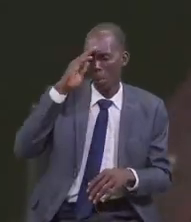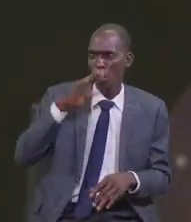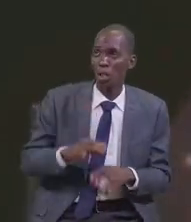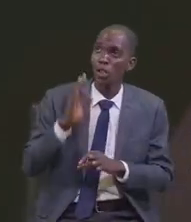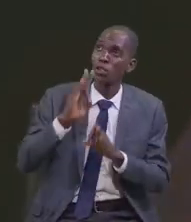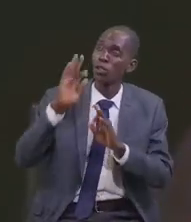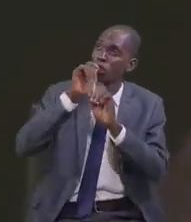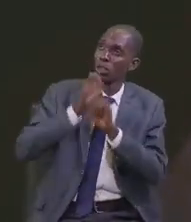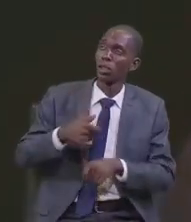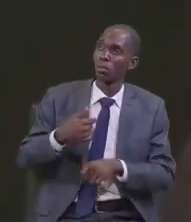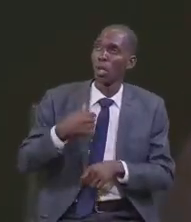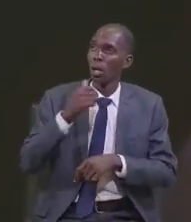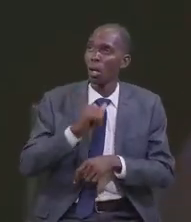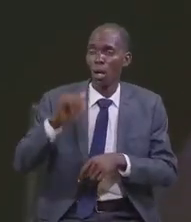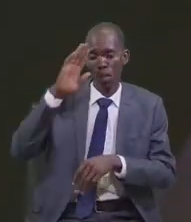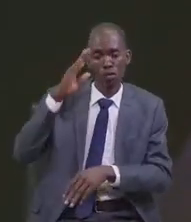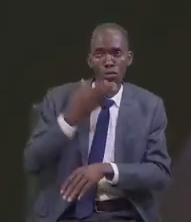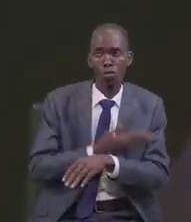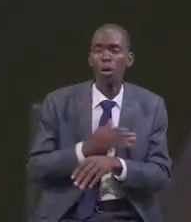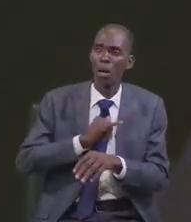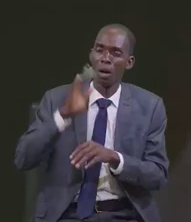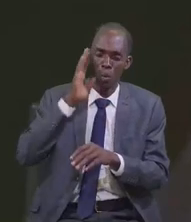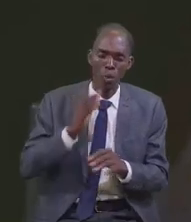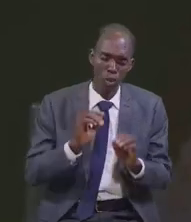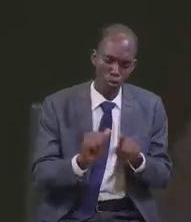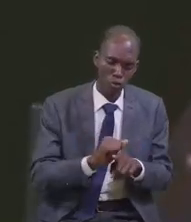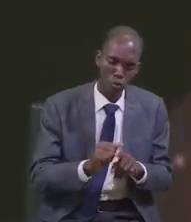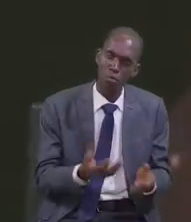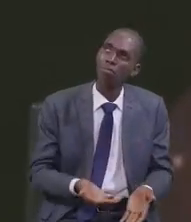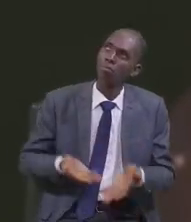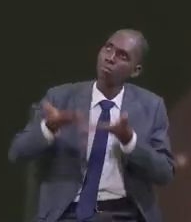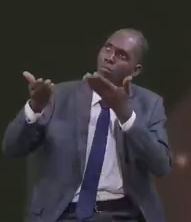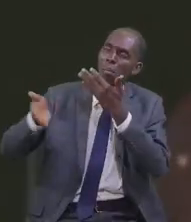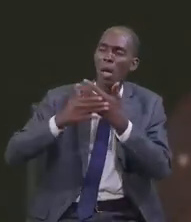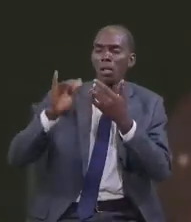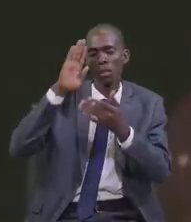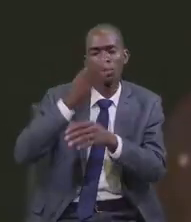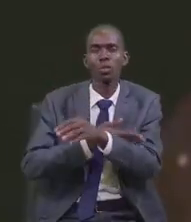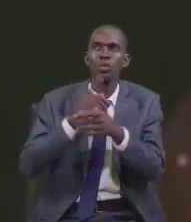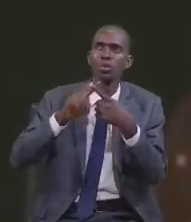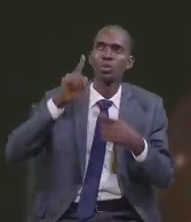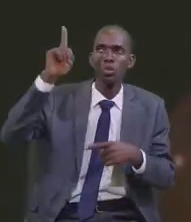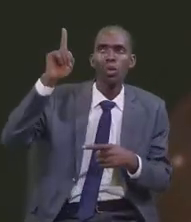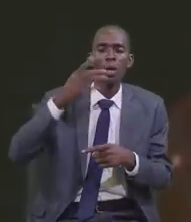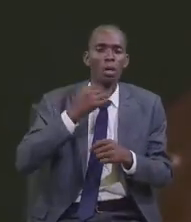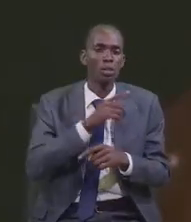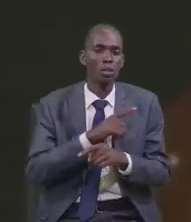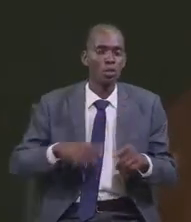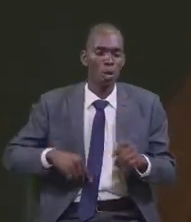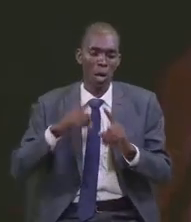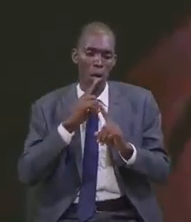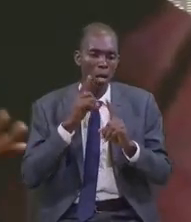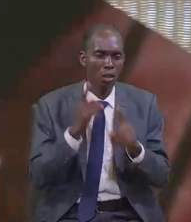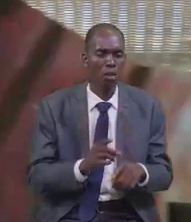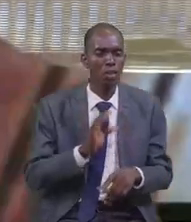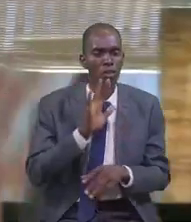garçon, je vais le consacrer à toi. » Le Seigneur l'a exaucé. Et ce n'est pas votre prière, ce n'est pas votre vœu. Et